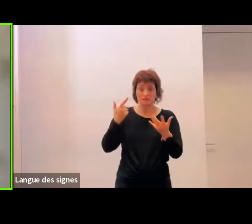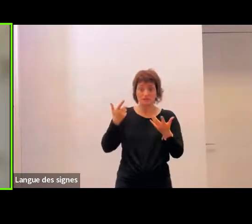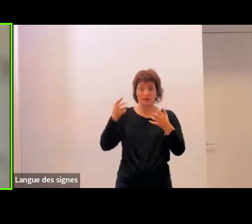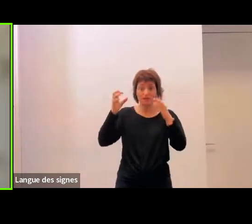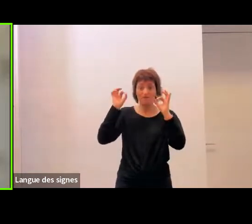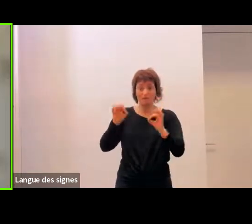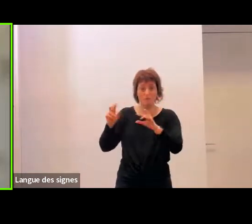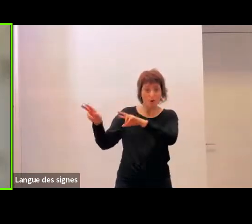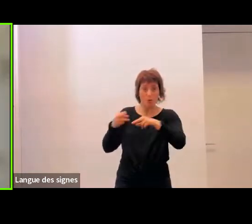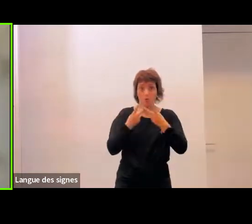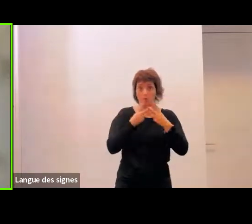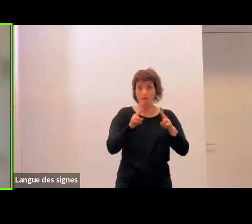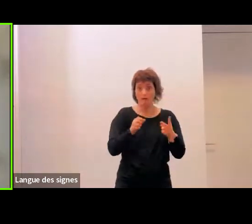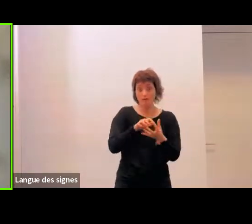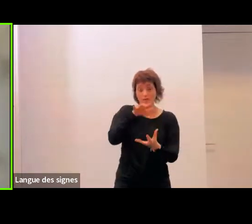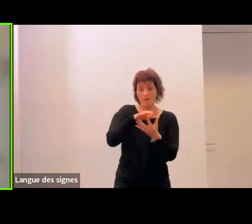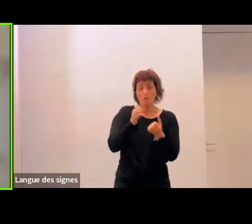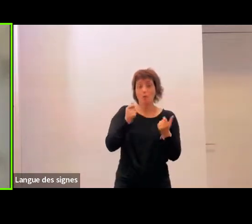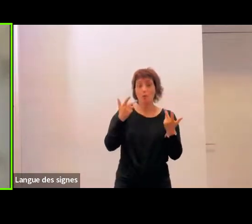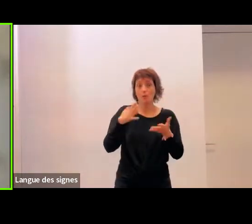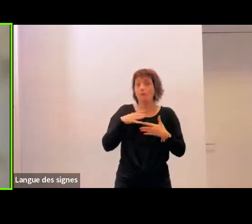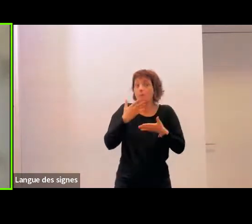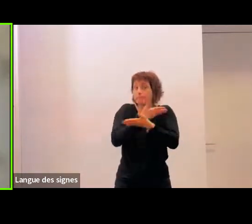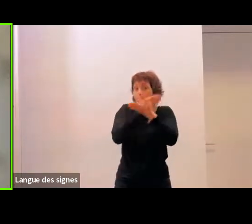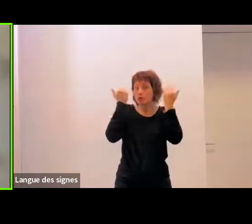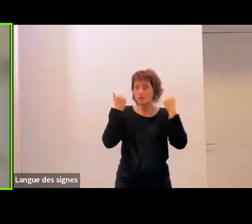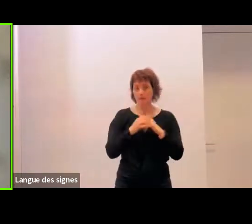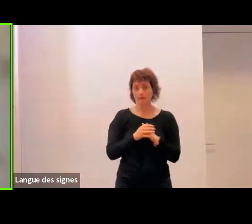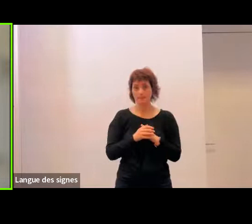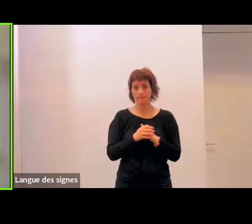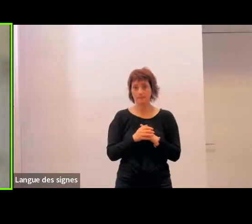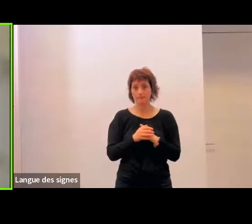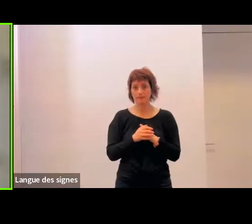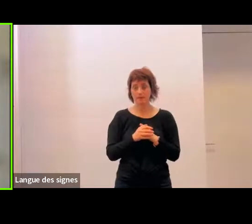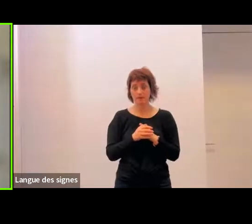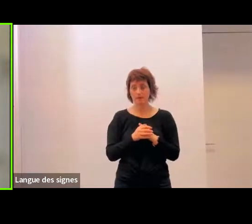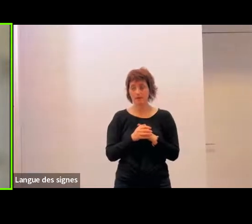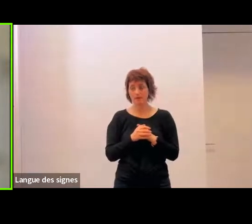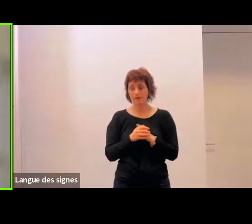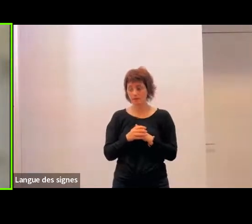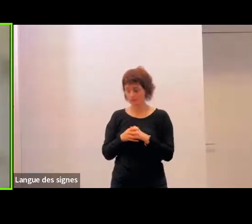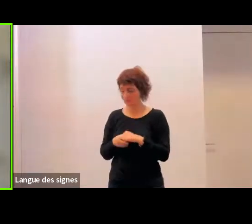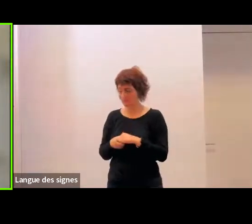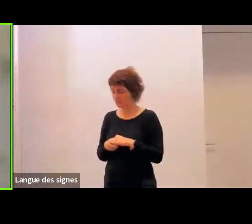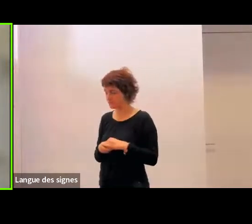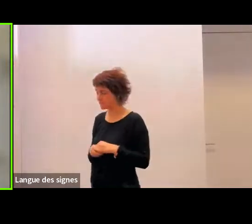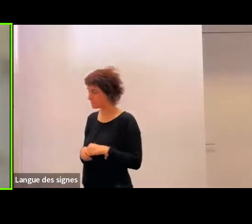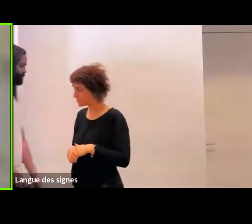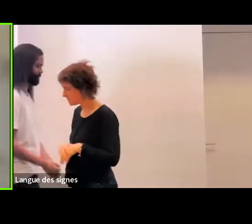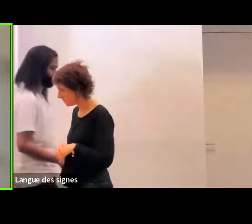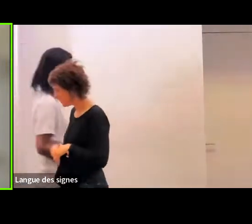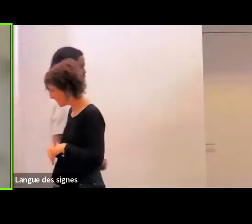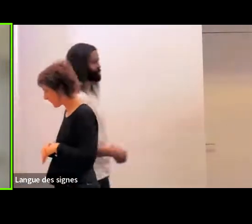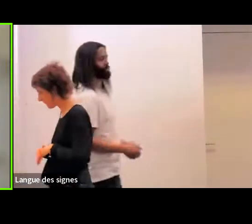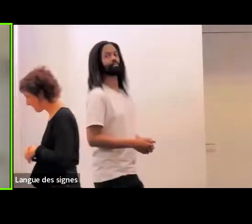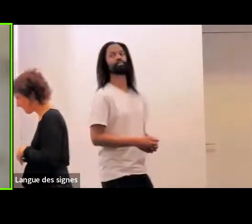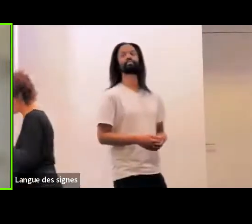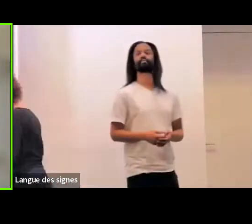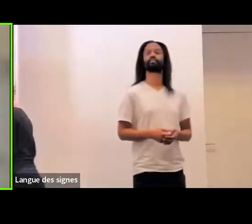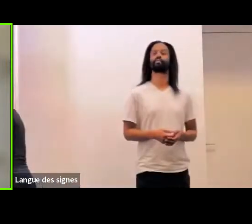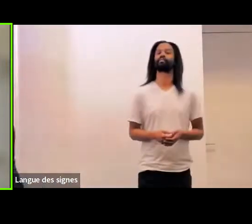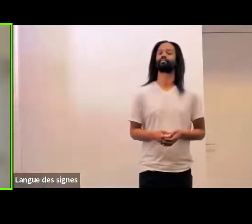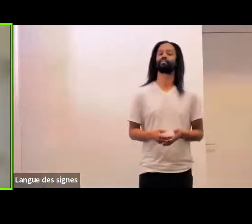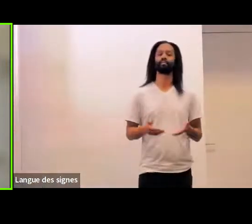ville de Nancy. Mais le facteur déclenchant de notre décision est le courrier que nous a fait parvenir